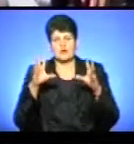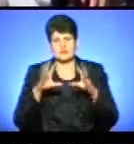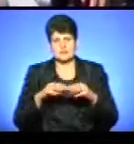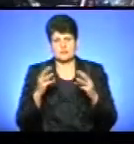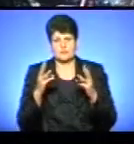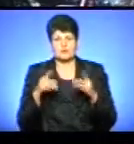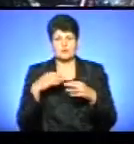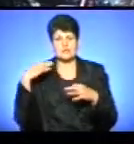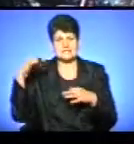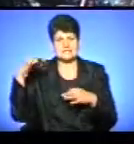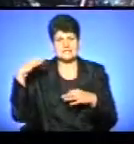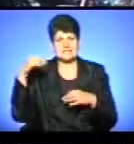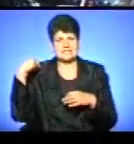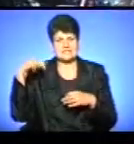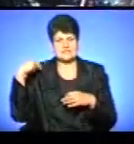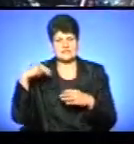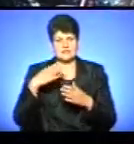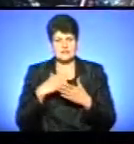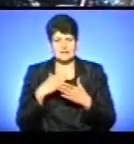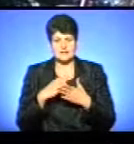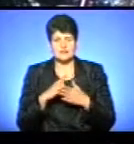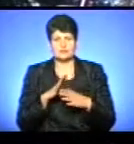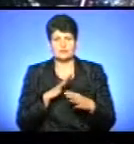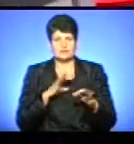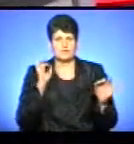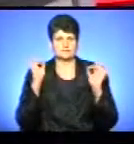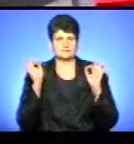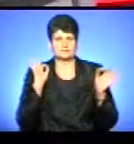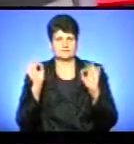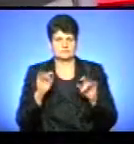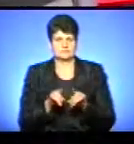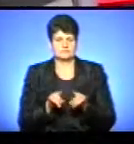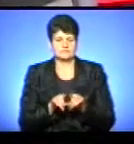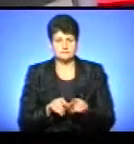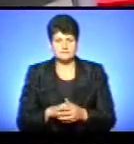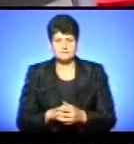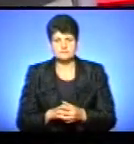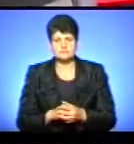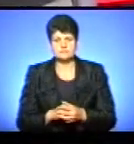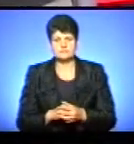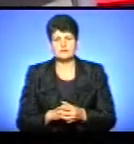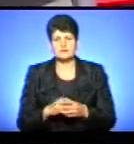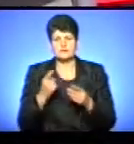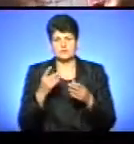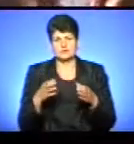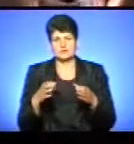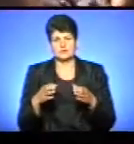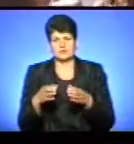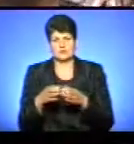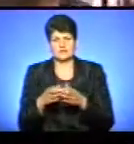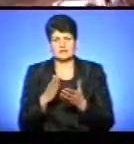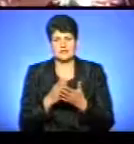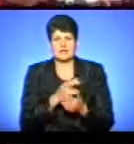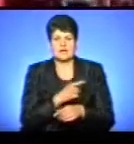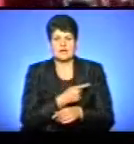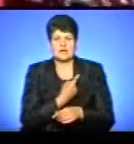дзвін, який розміщений на верхній частині возу, служив сиреною. На одній з локацій працюють лікарі-надзвичайники. Тернополянці